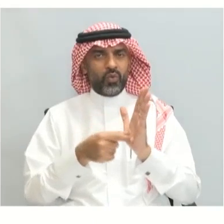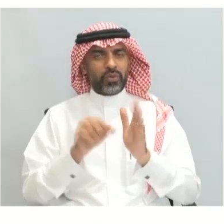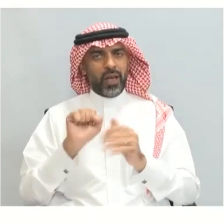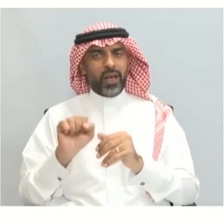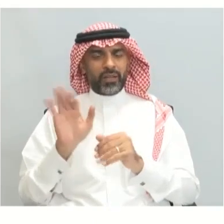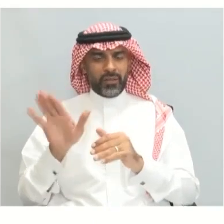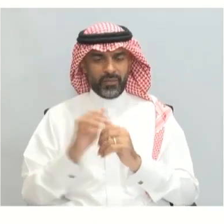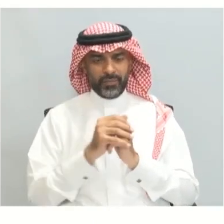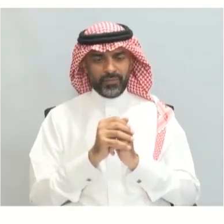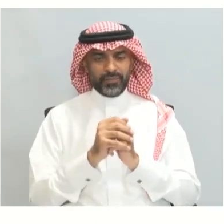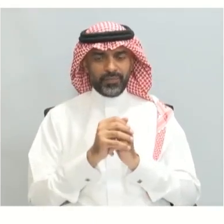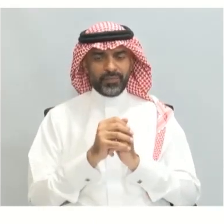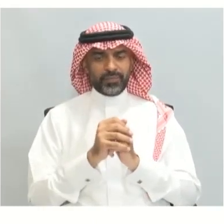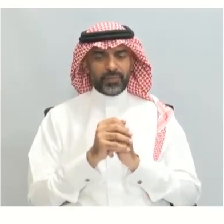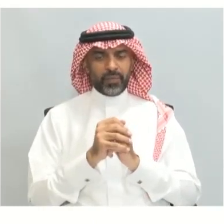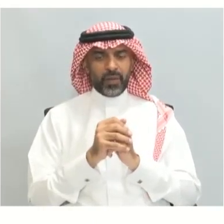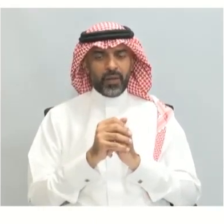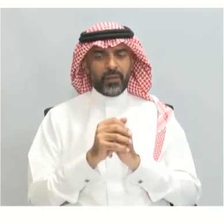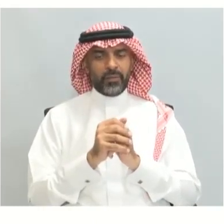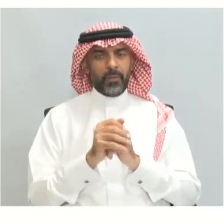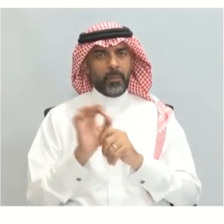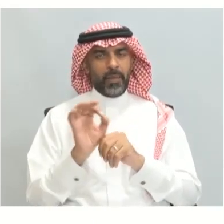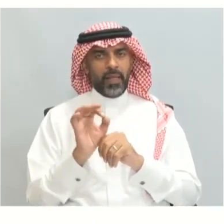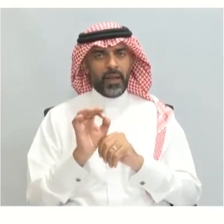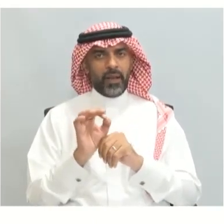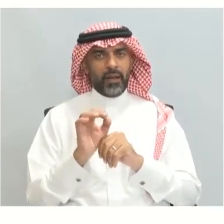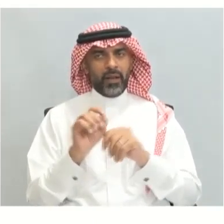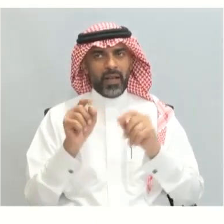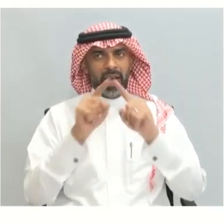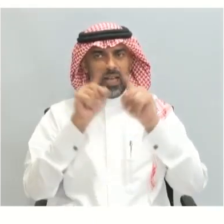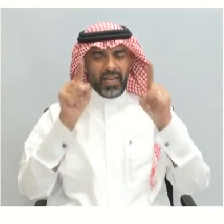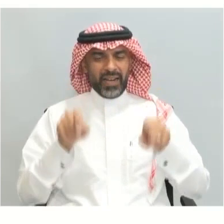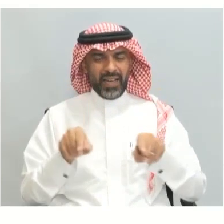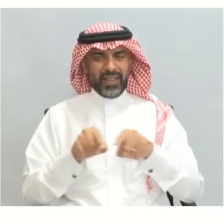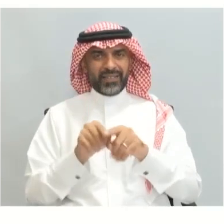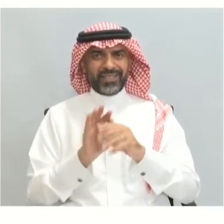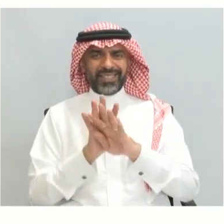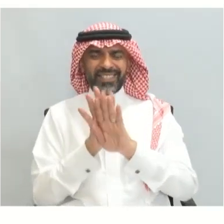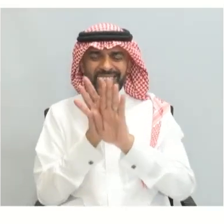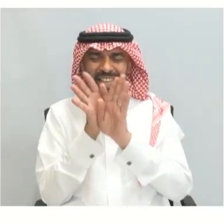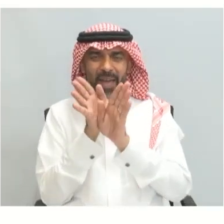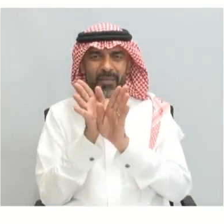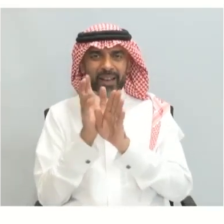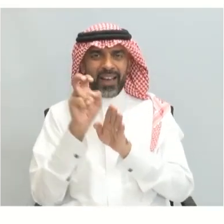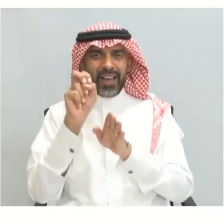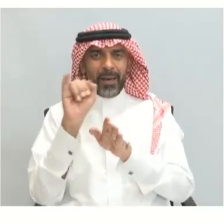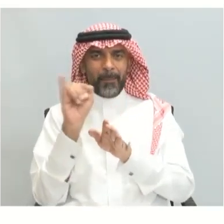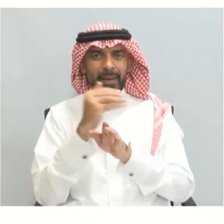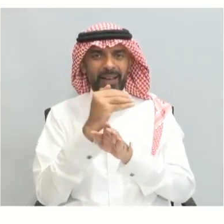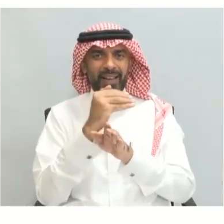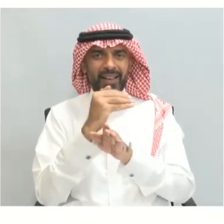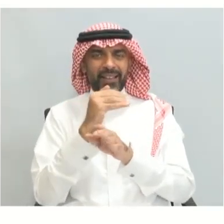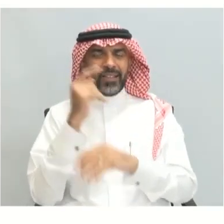واضح وبسيط فنجد بعض الخرائط تستعمل السنابل او سنابل القمح لكي ترمز لماء ممتازين